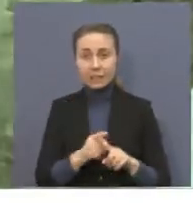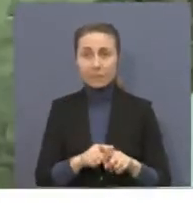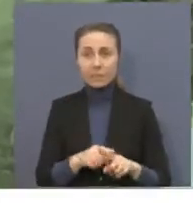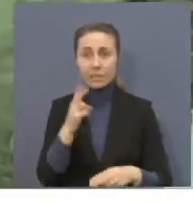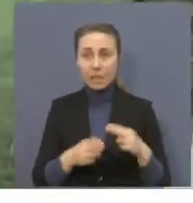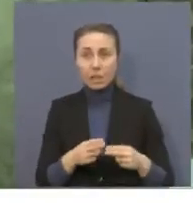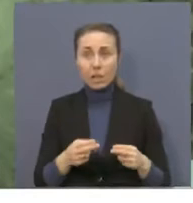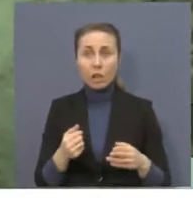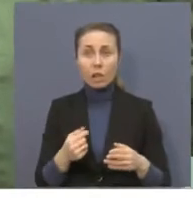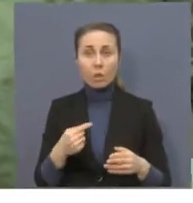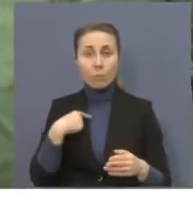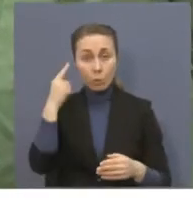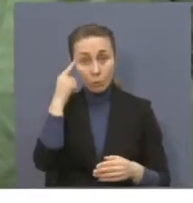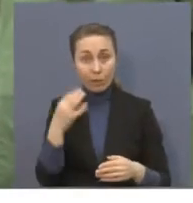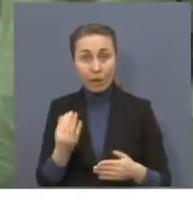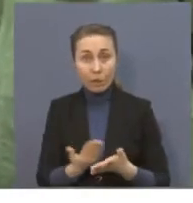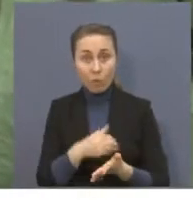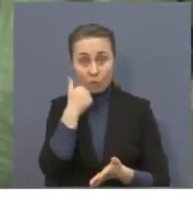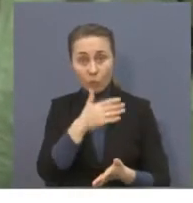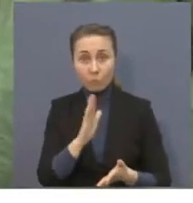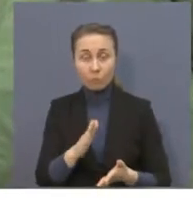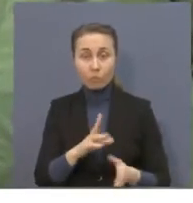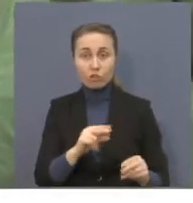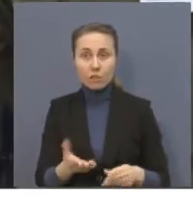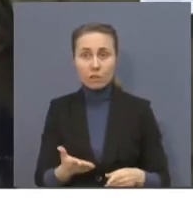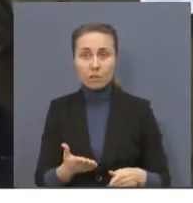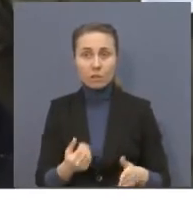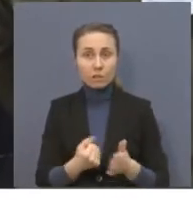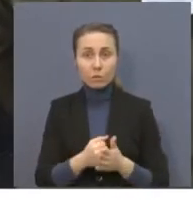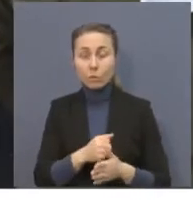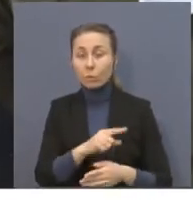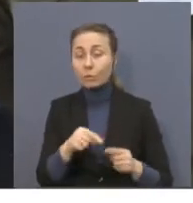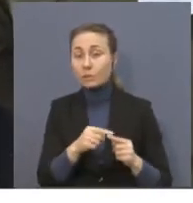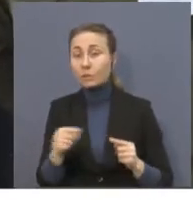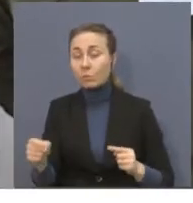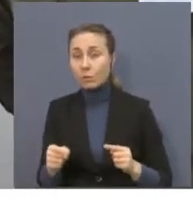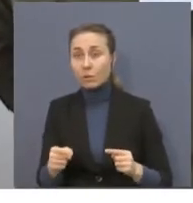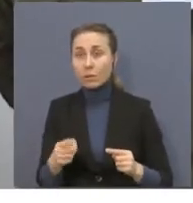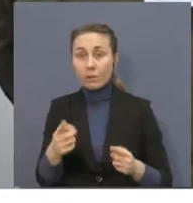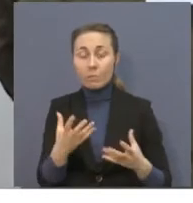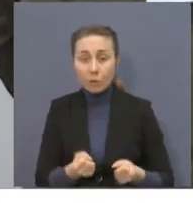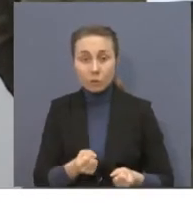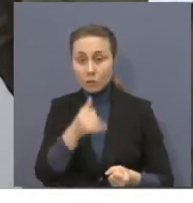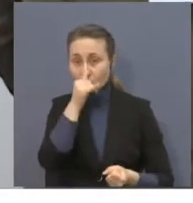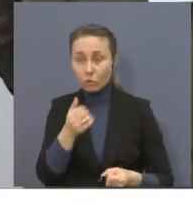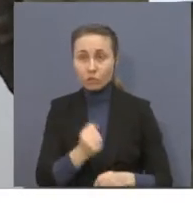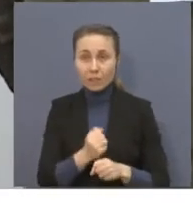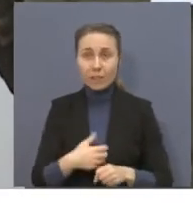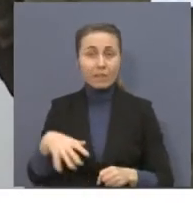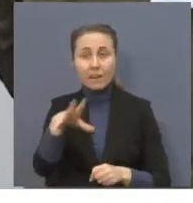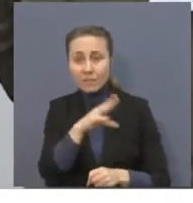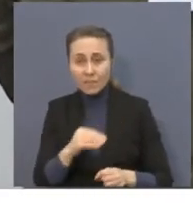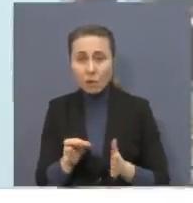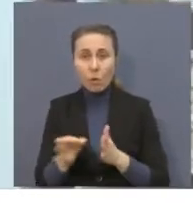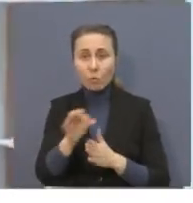понимаешь? Под Новый год мы думали, что это произойдет, счастье для нас, для всех. До сих пор не стал. Берете за ту работу, которую сделать не можете. И такие по всей области ваши